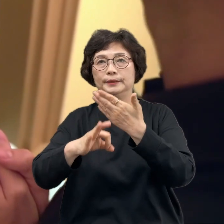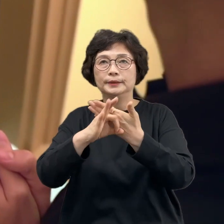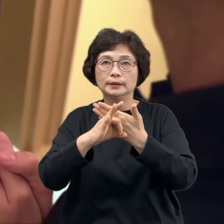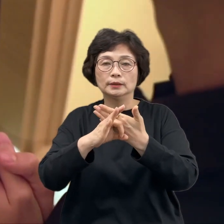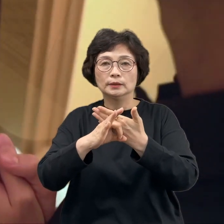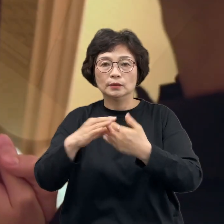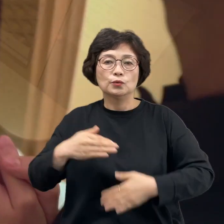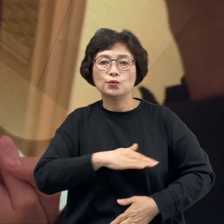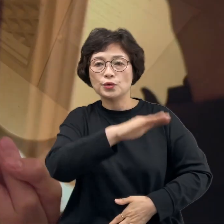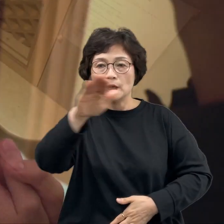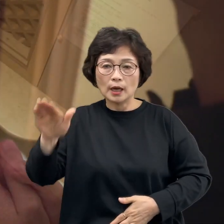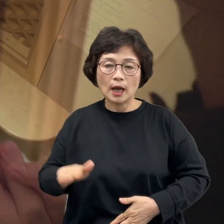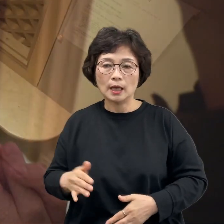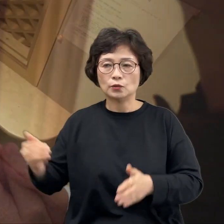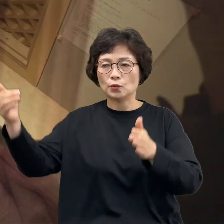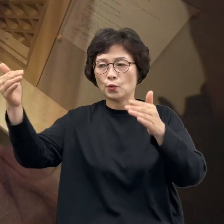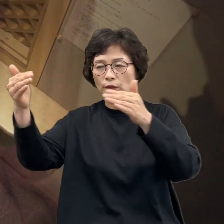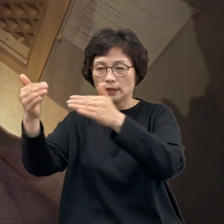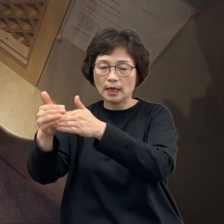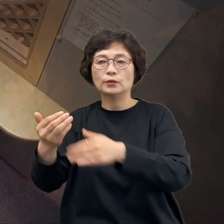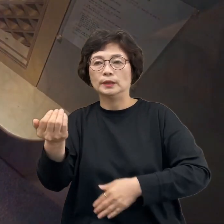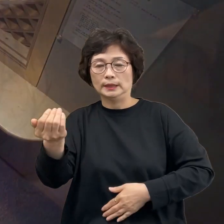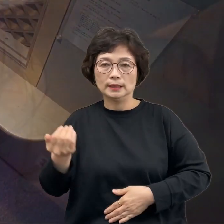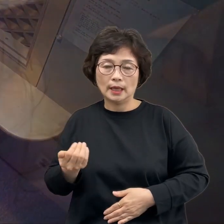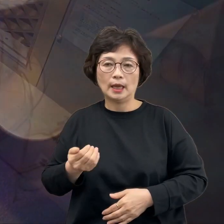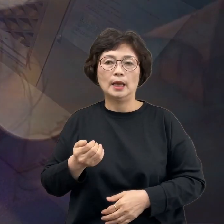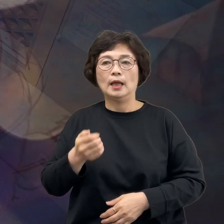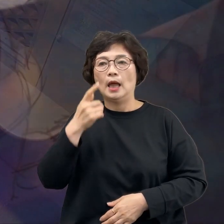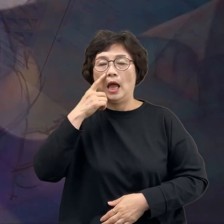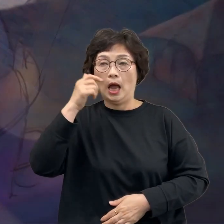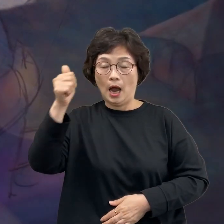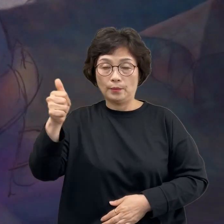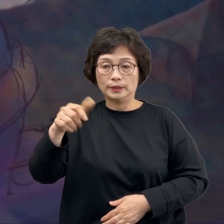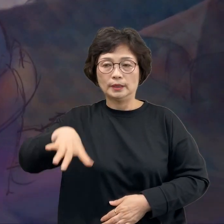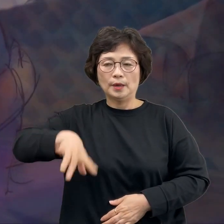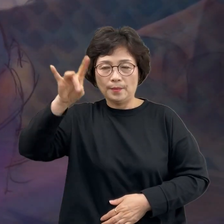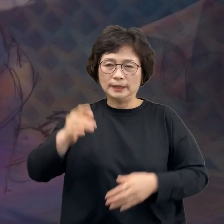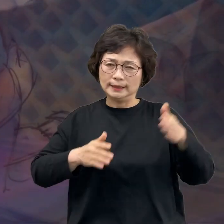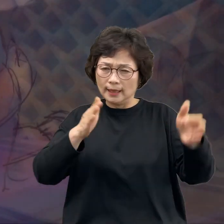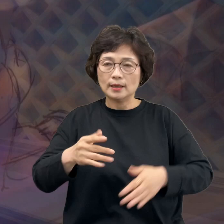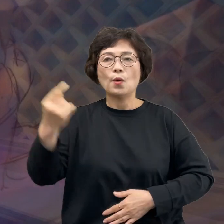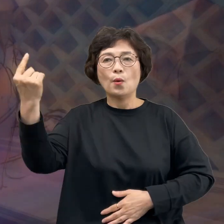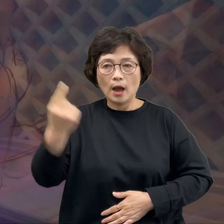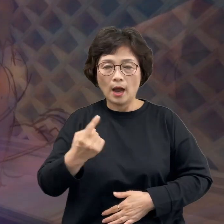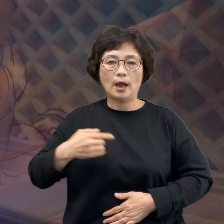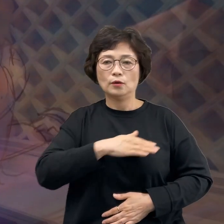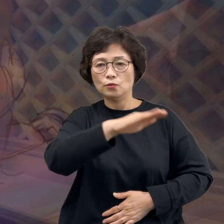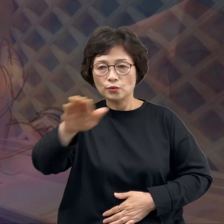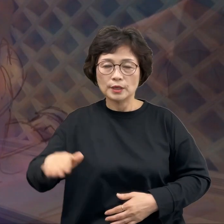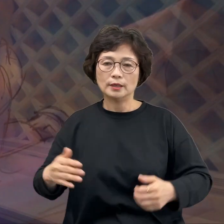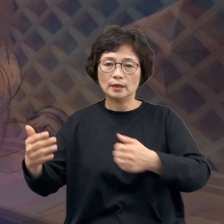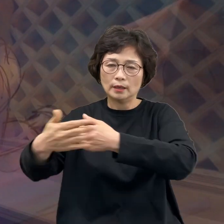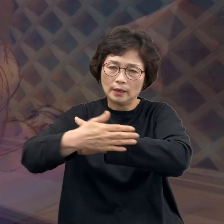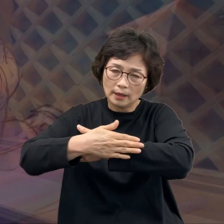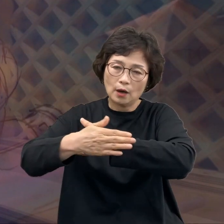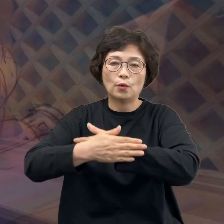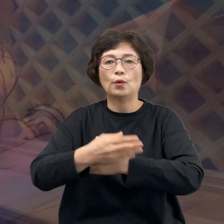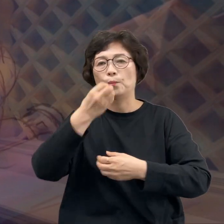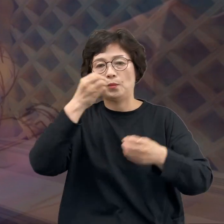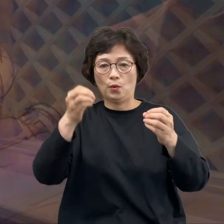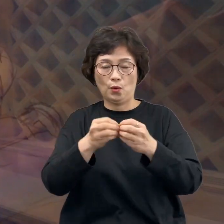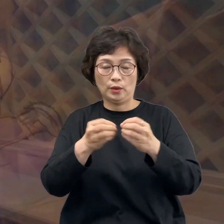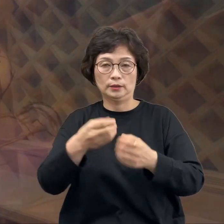우리가 다다르기도 전에 이미 아버지는 먼저 달려나와 우리를 끌어안고 입맞춰 주실